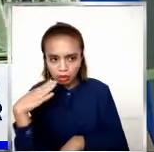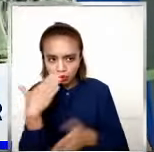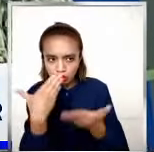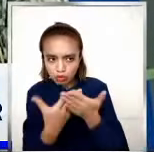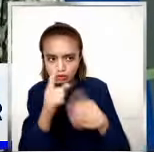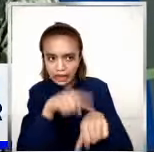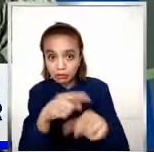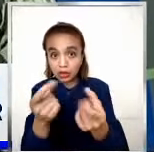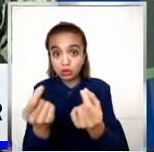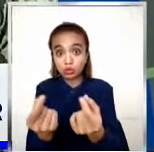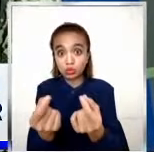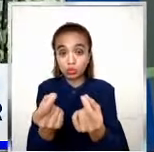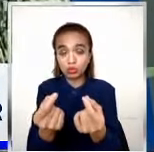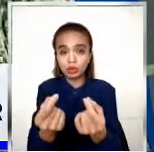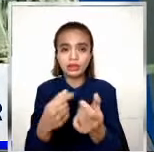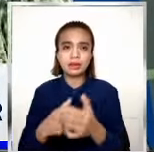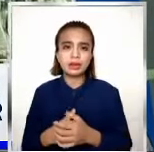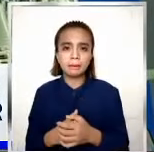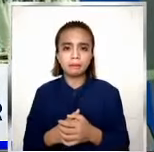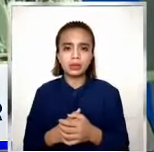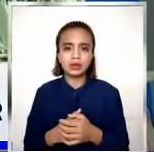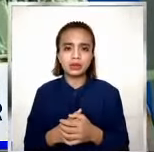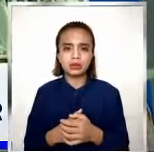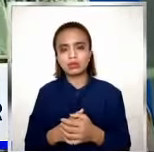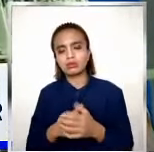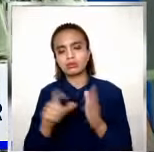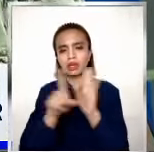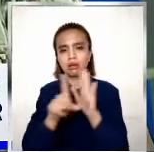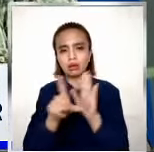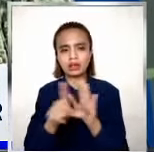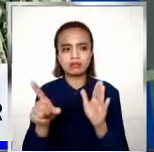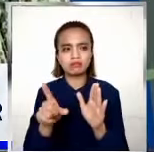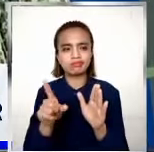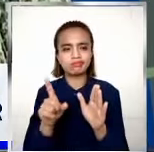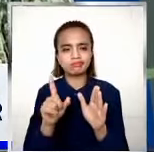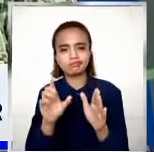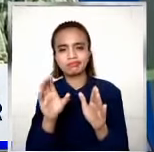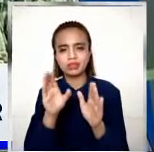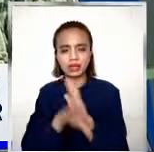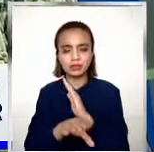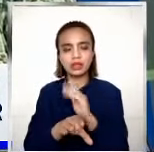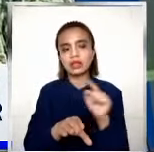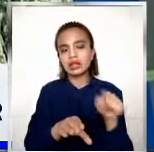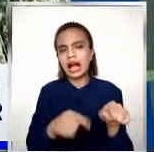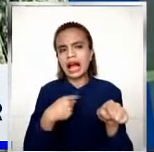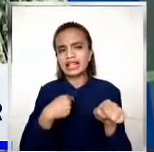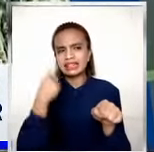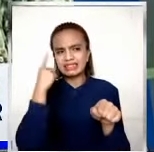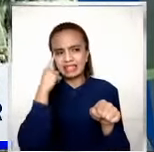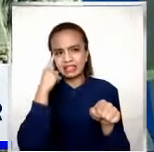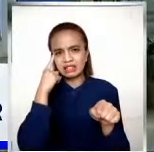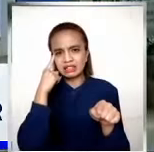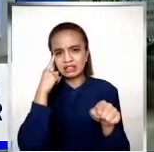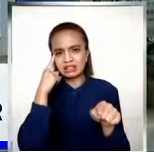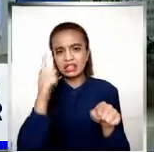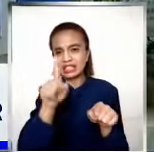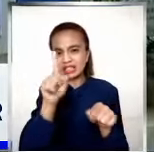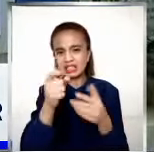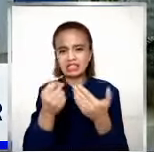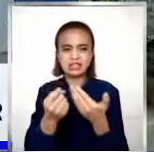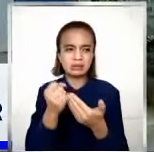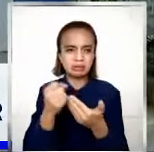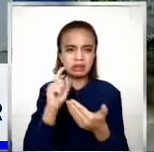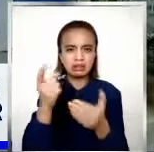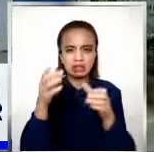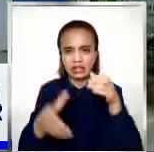yung illegal nilang aktibidades. Ito ay isang masasabi naming isolated case lamang. Buti na lang